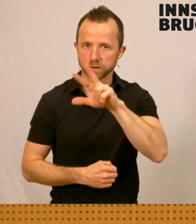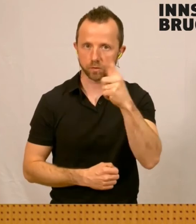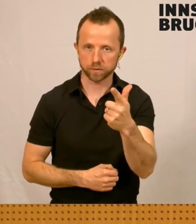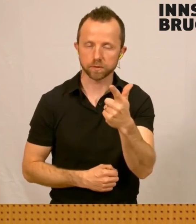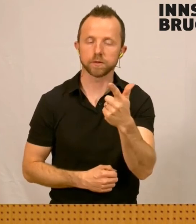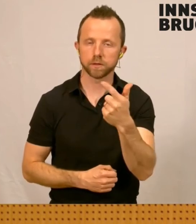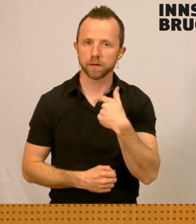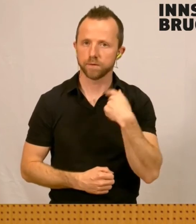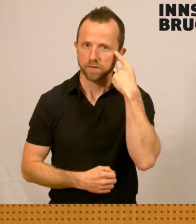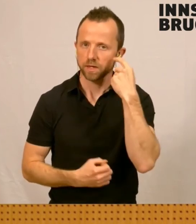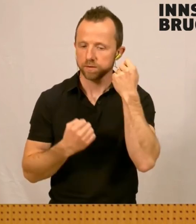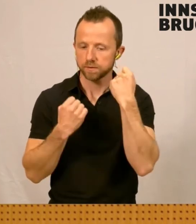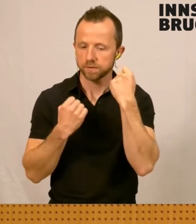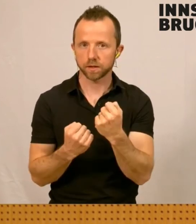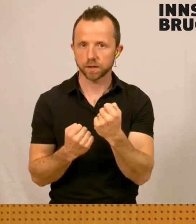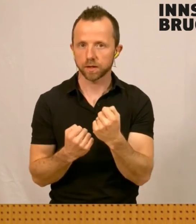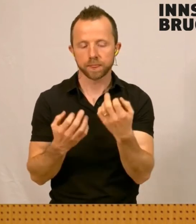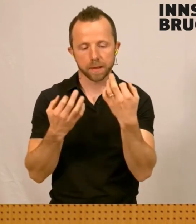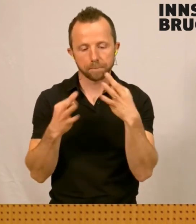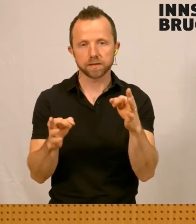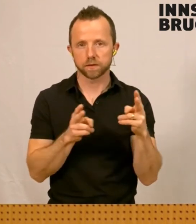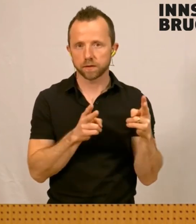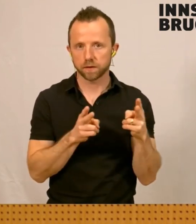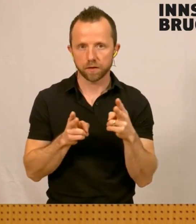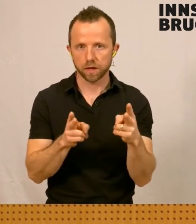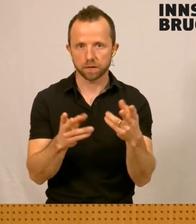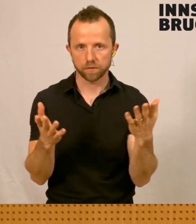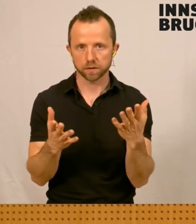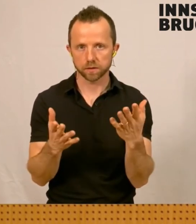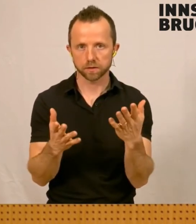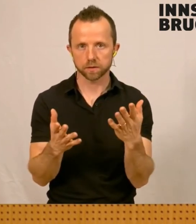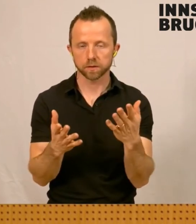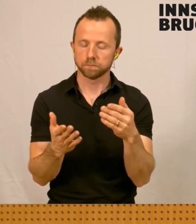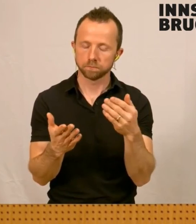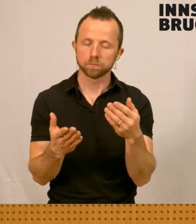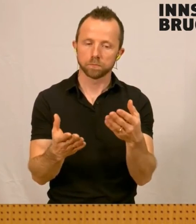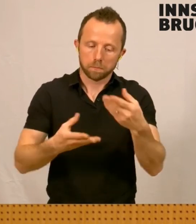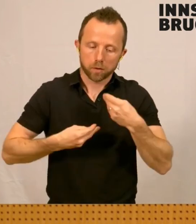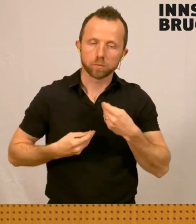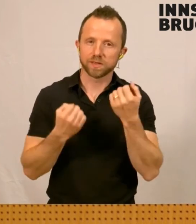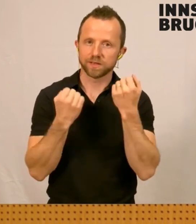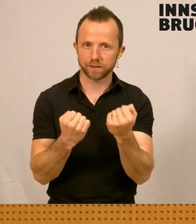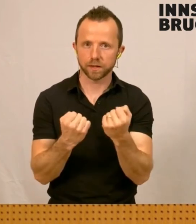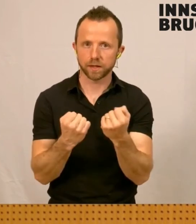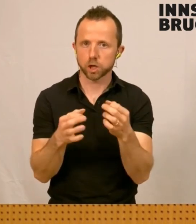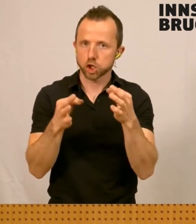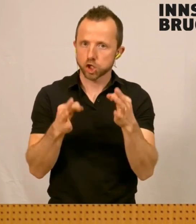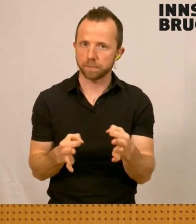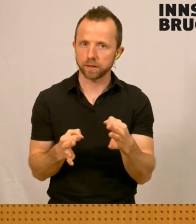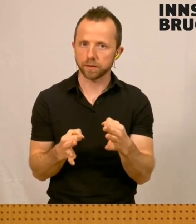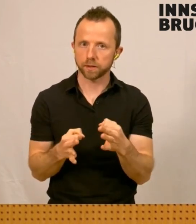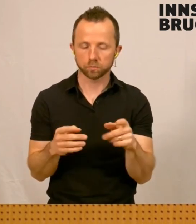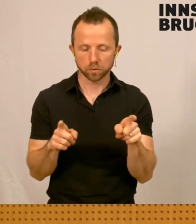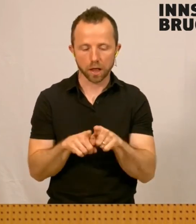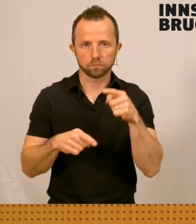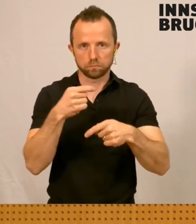2023. Es ist der beste Weg, bietet Sicherheit, Stabilität und Kontinuität.